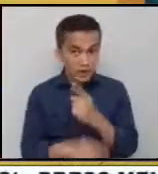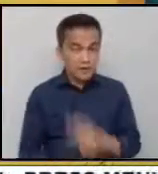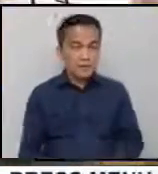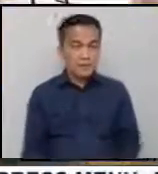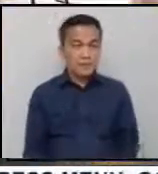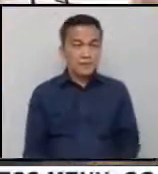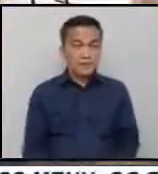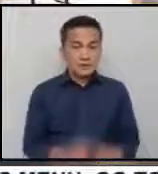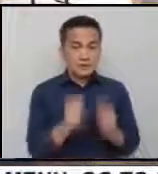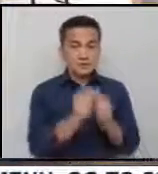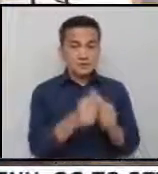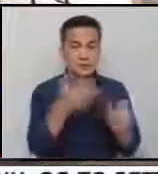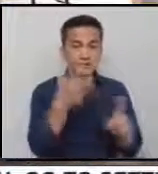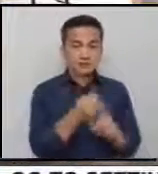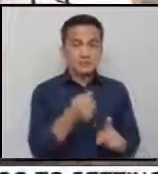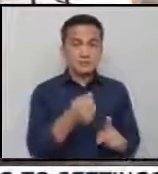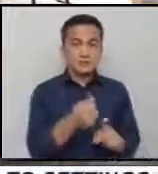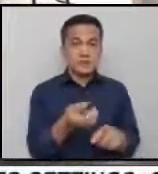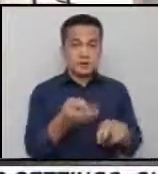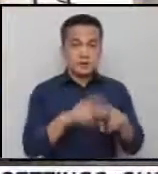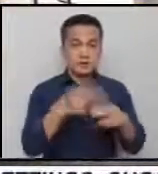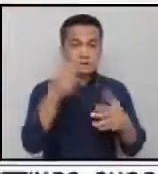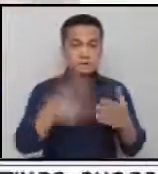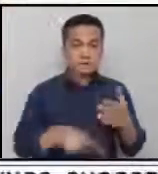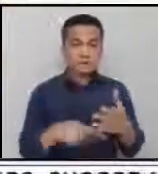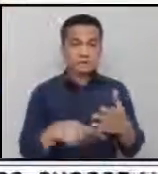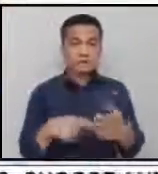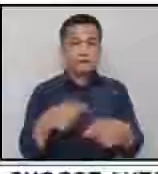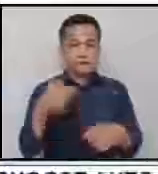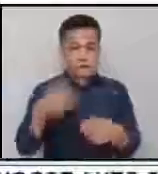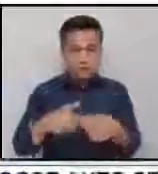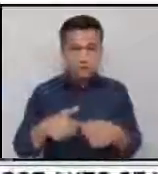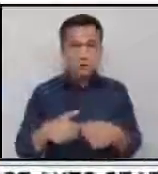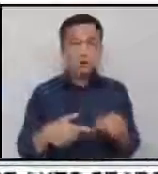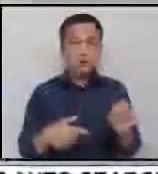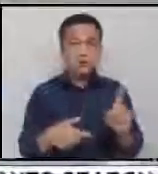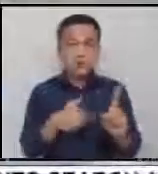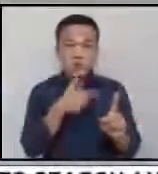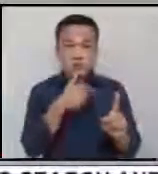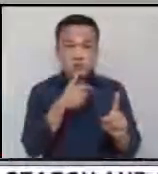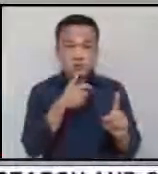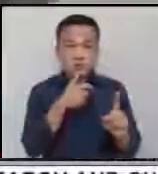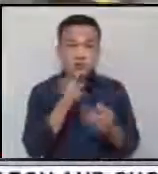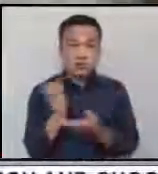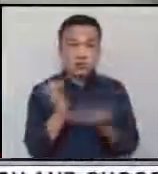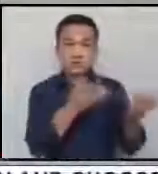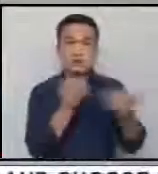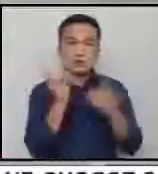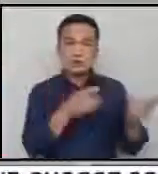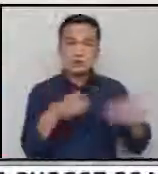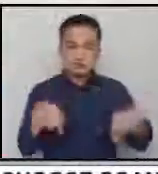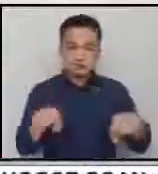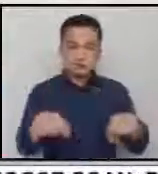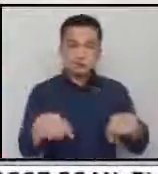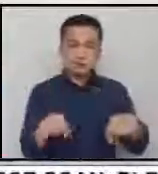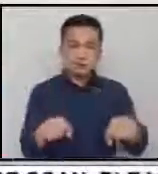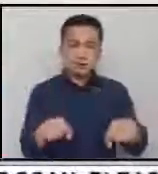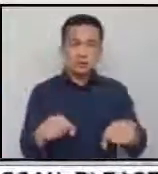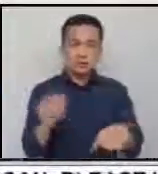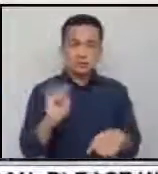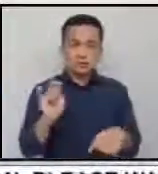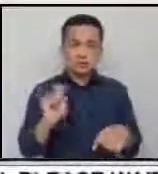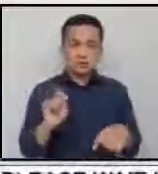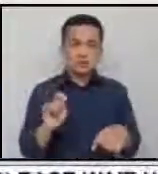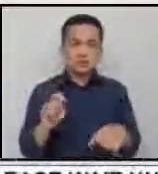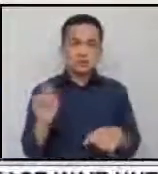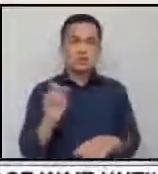maapektuhan sa malakihang taas presyo ng mga produktong petrolyo ay ang mga delivery rider at motorcycle taxi drivers. Gasolina